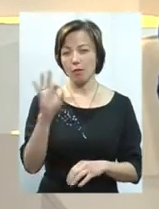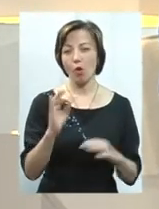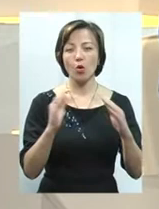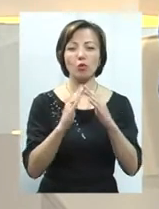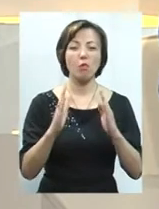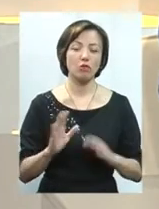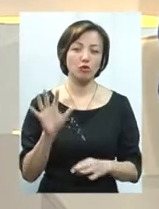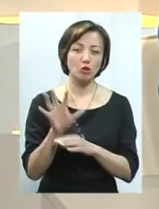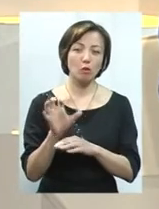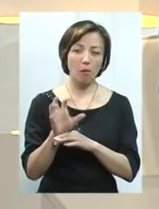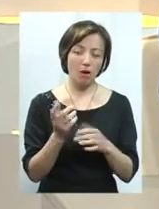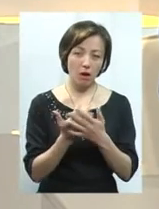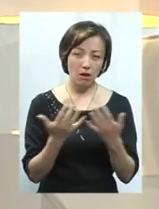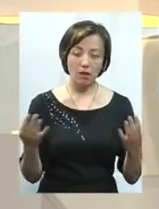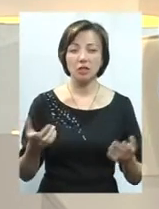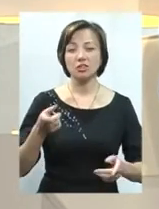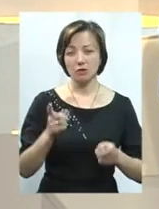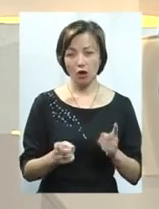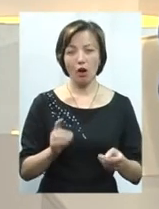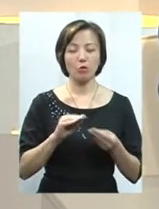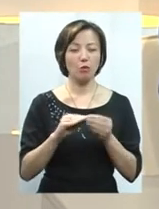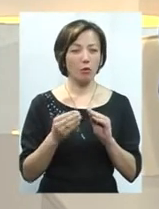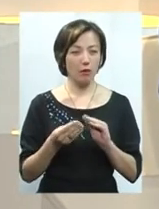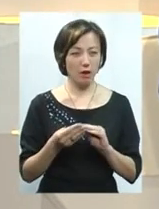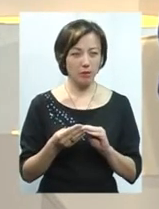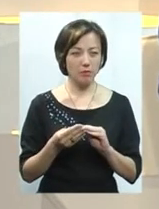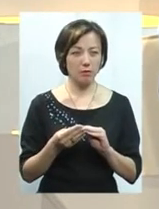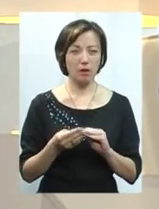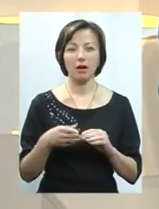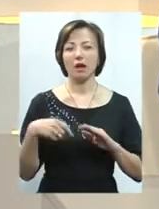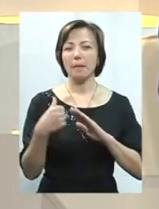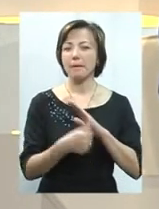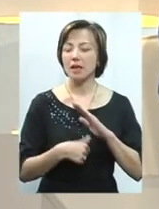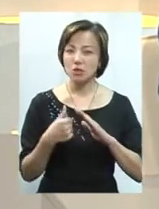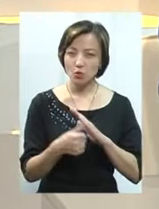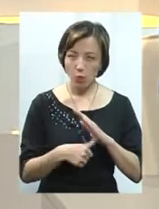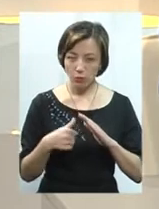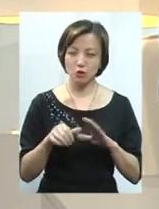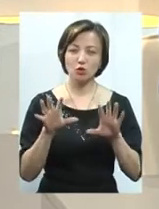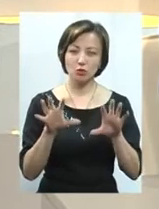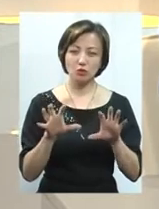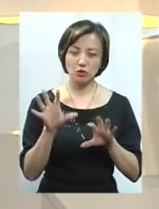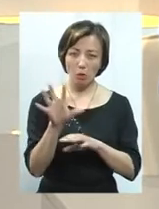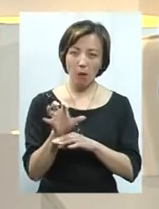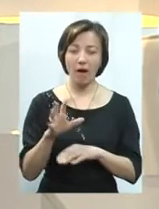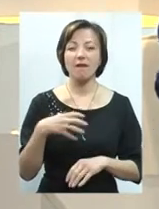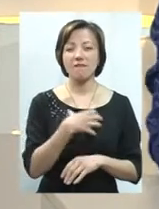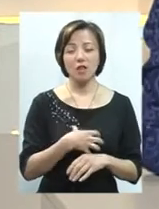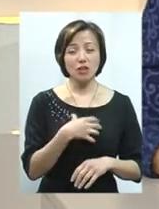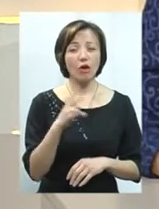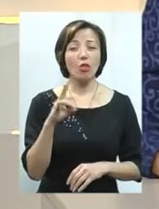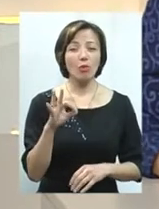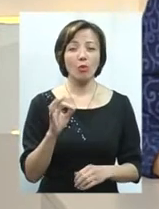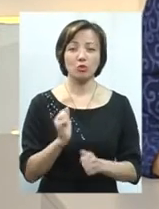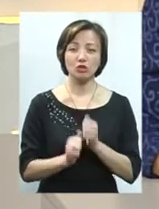домашніх собак. Звичайно, проблема бездомних псів теж важлива, але дуже часто